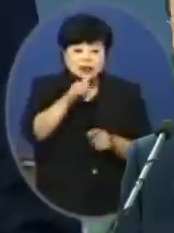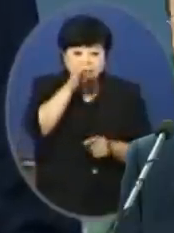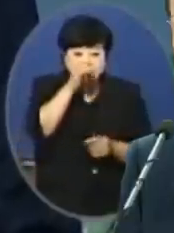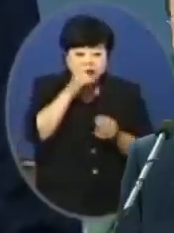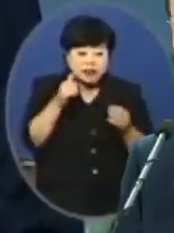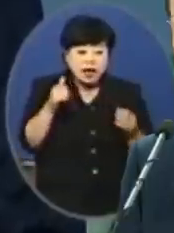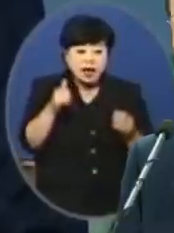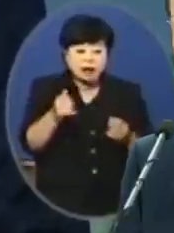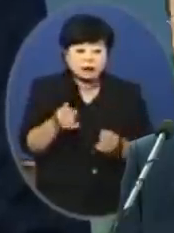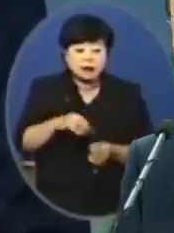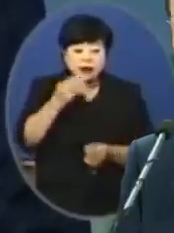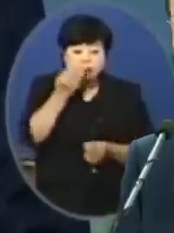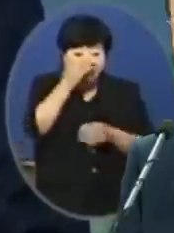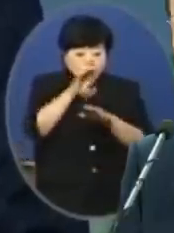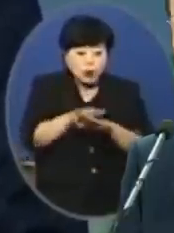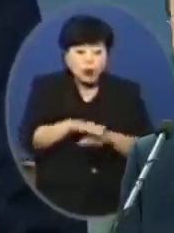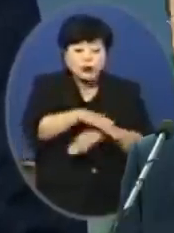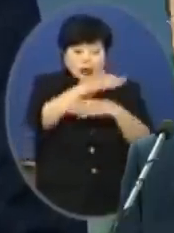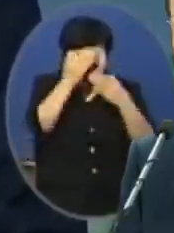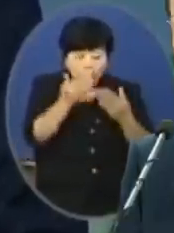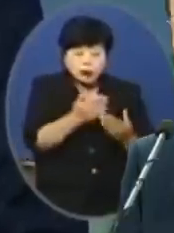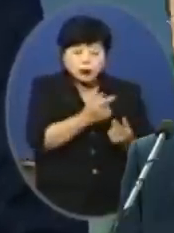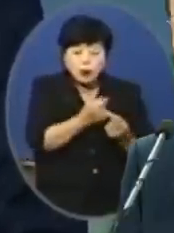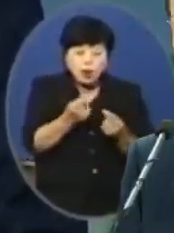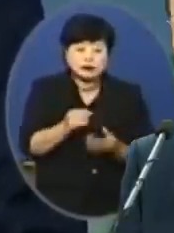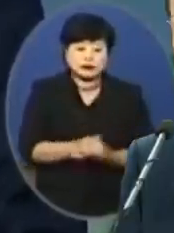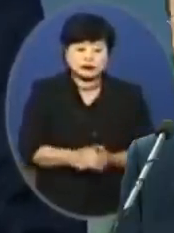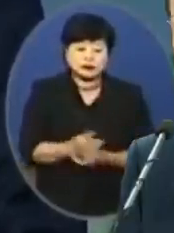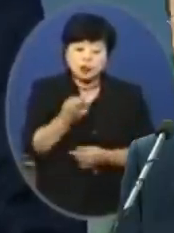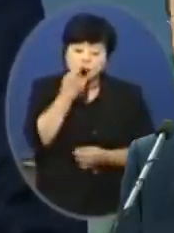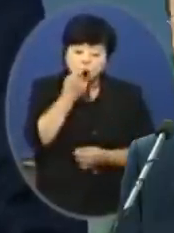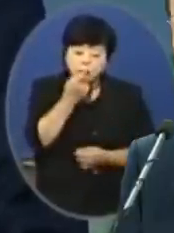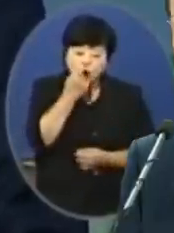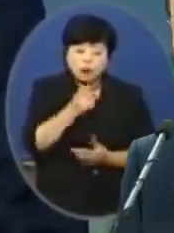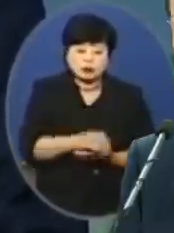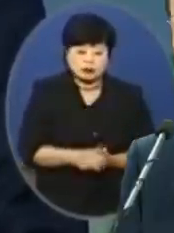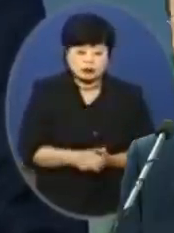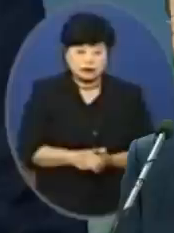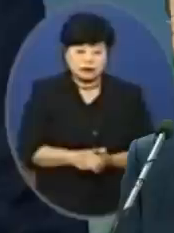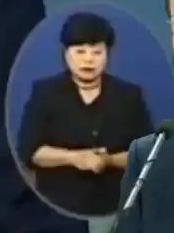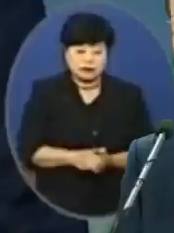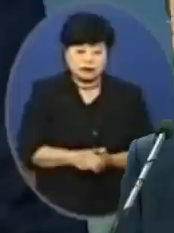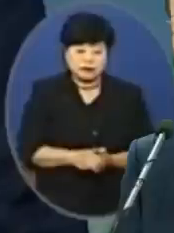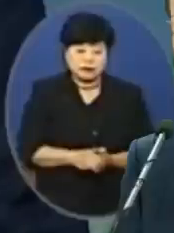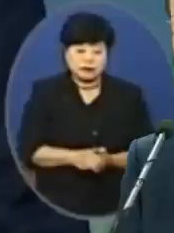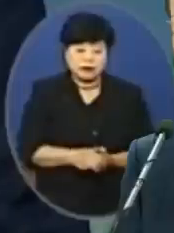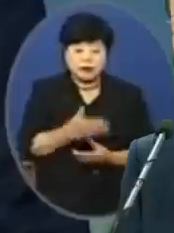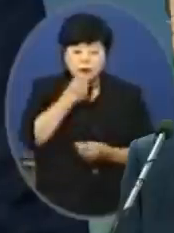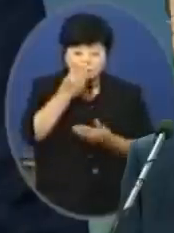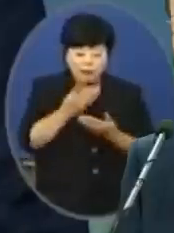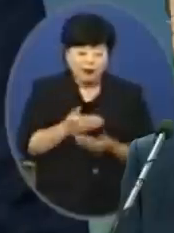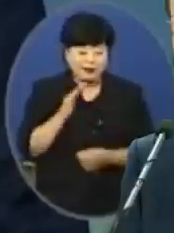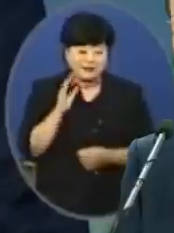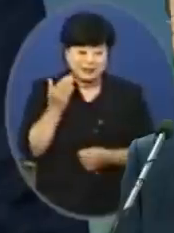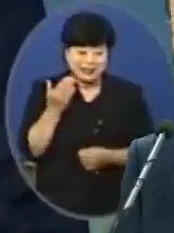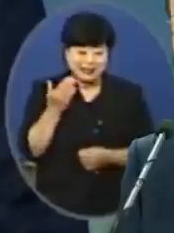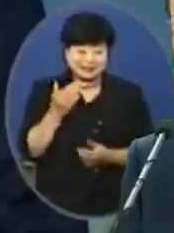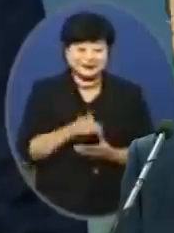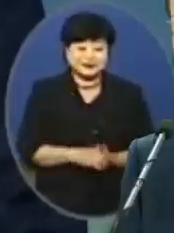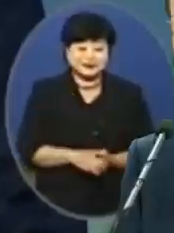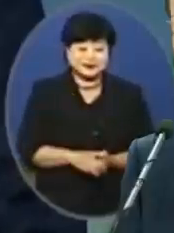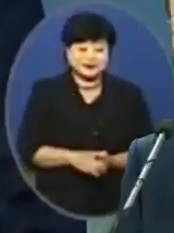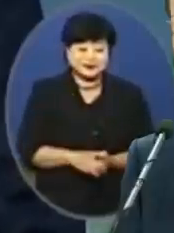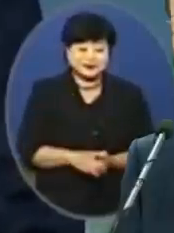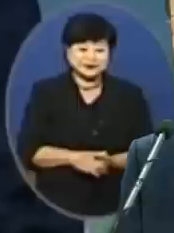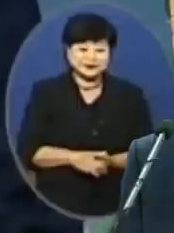식구들이나 성도들이나 일하는 사람들이 별도리 없이 복을 받아요.